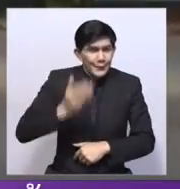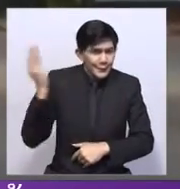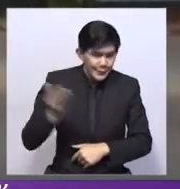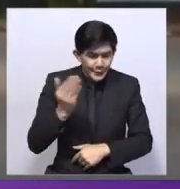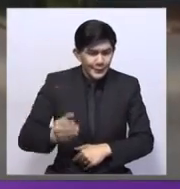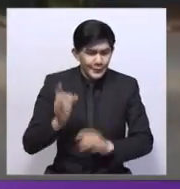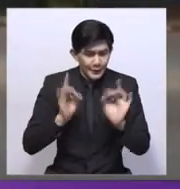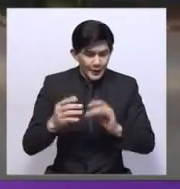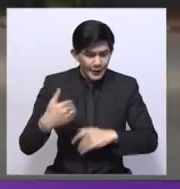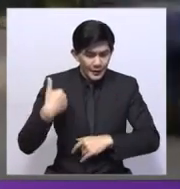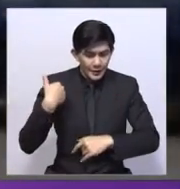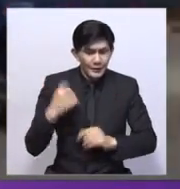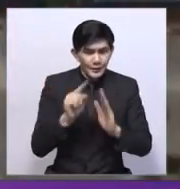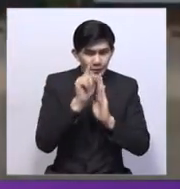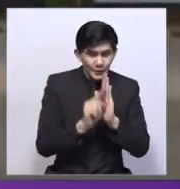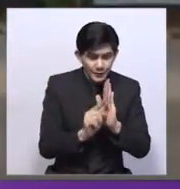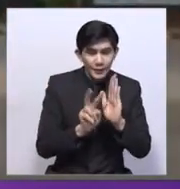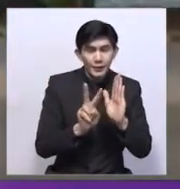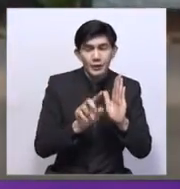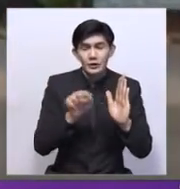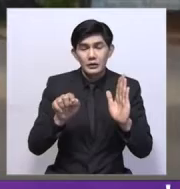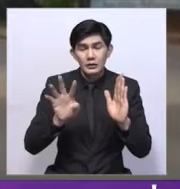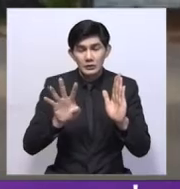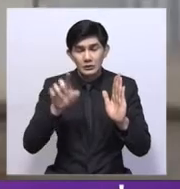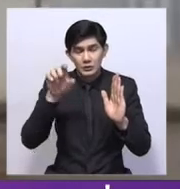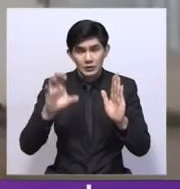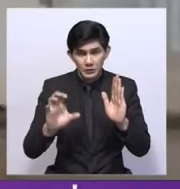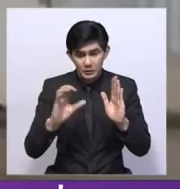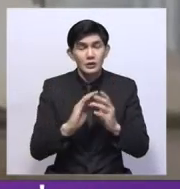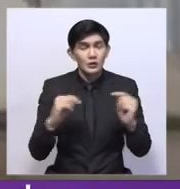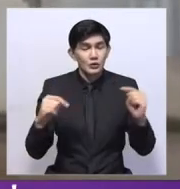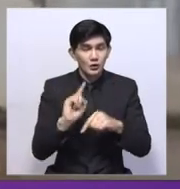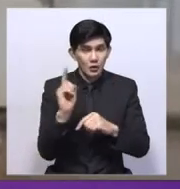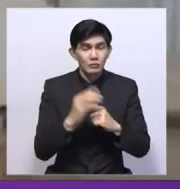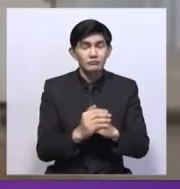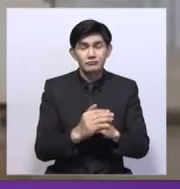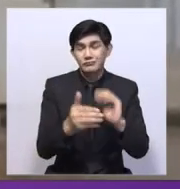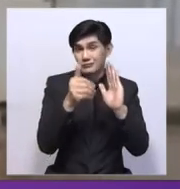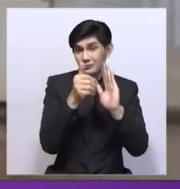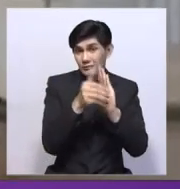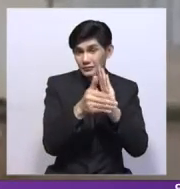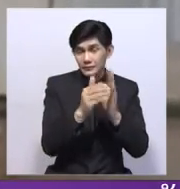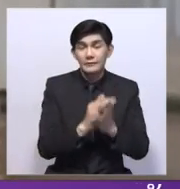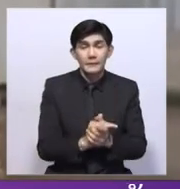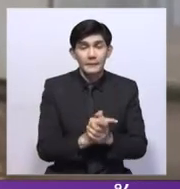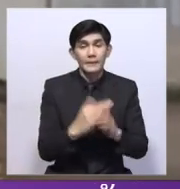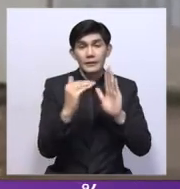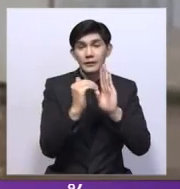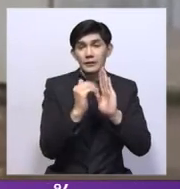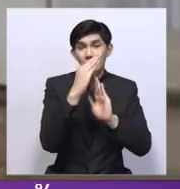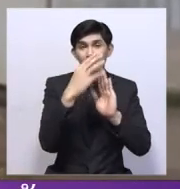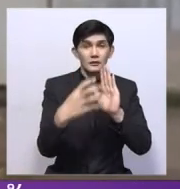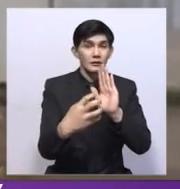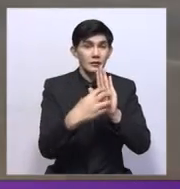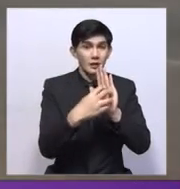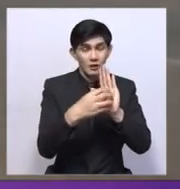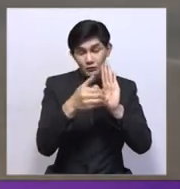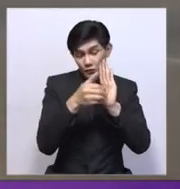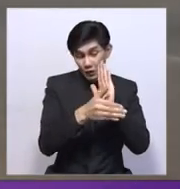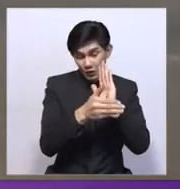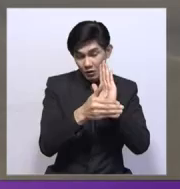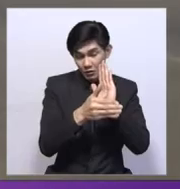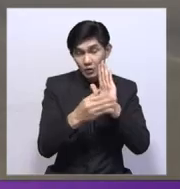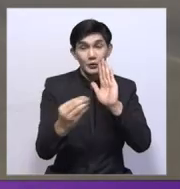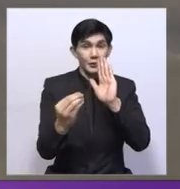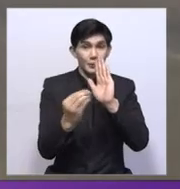โดยอุณหภูมิจะลดลง 2-4 องศาเซลเซียสในพื้นที่ภาคตะวันออกเฉียงเหนือส่วนภาคเหนือภาคกลางภาคตะวัน